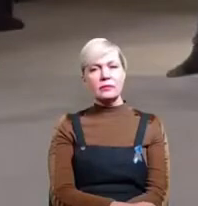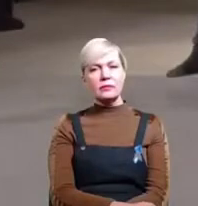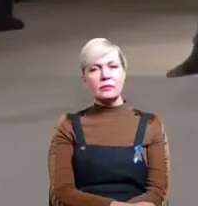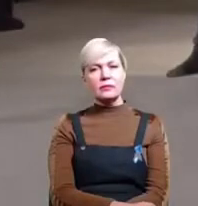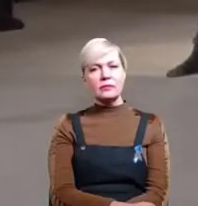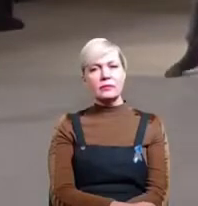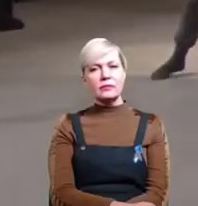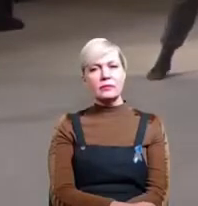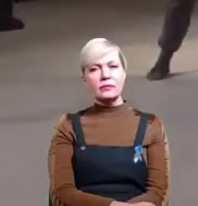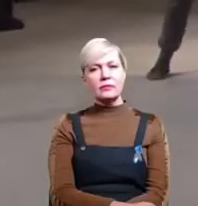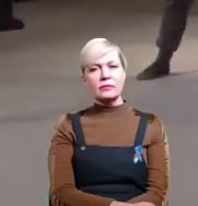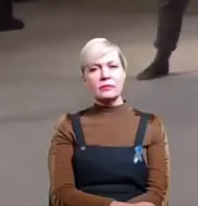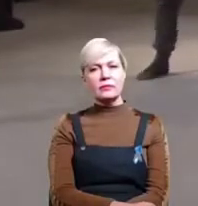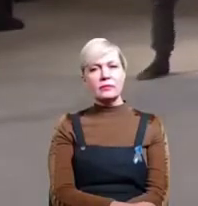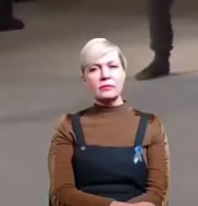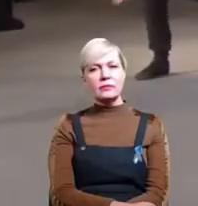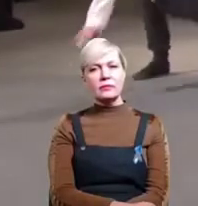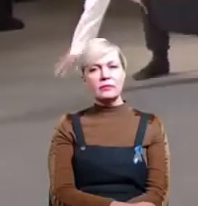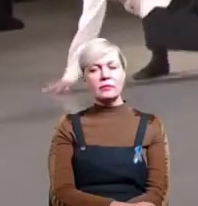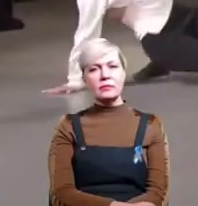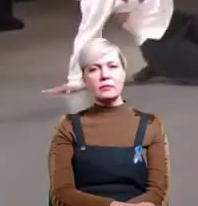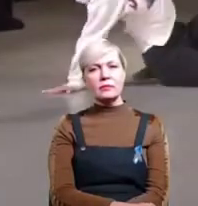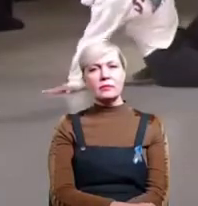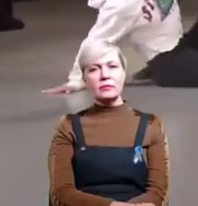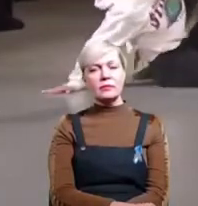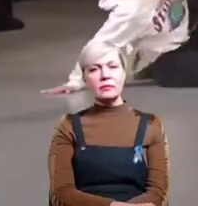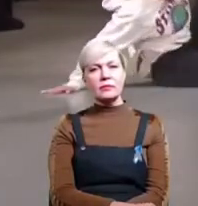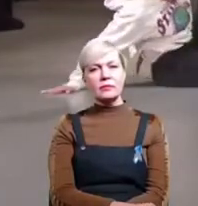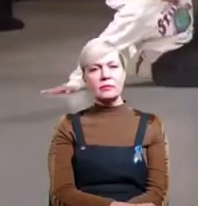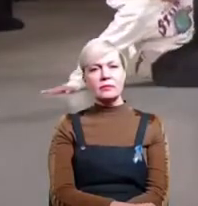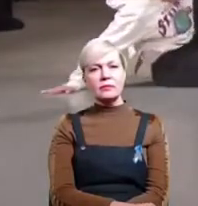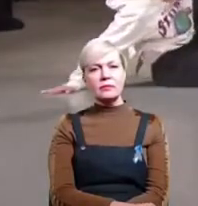четыре, пять, шесть,